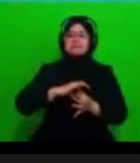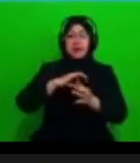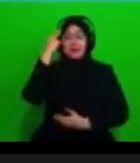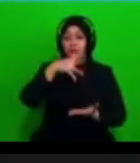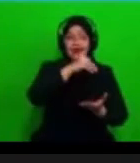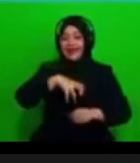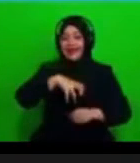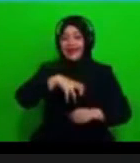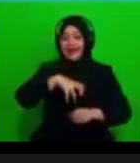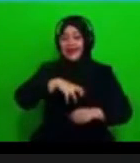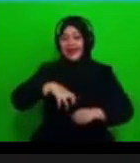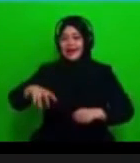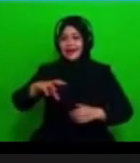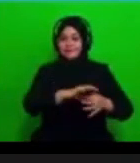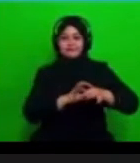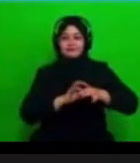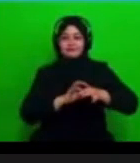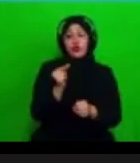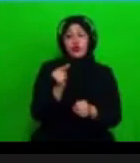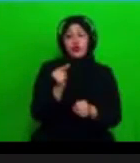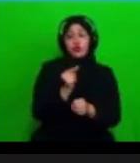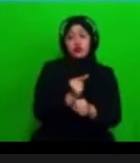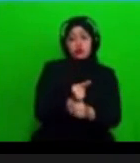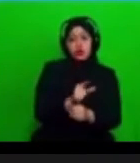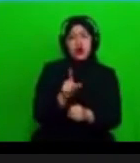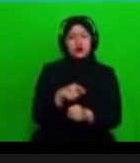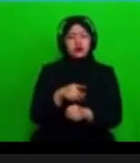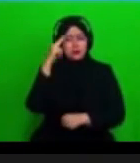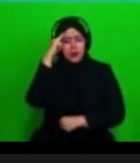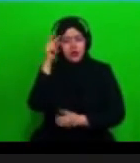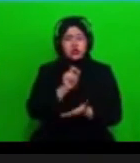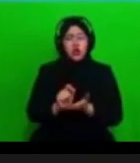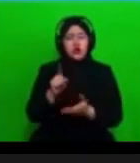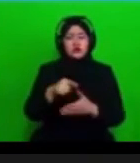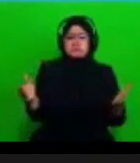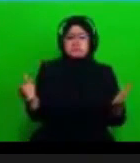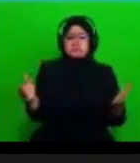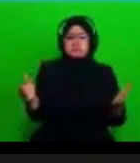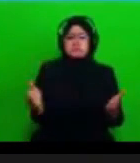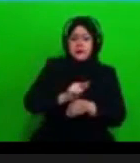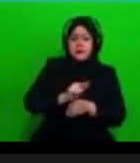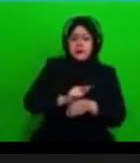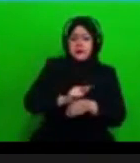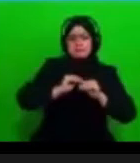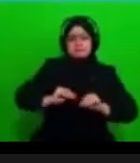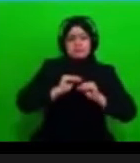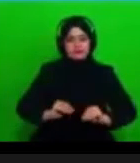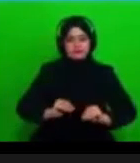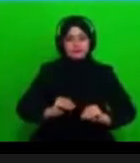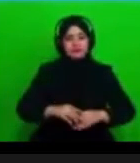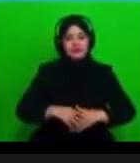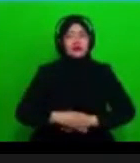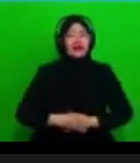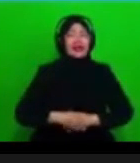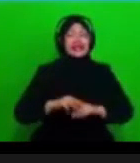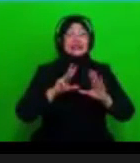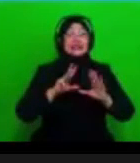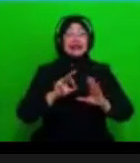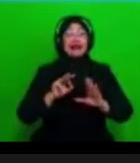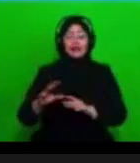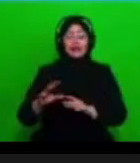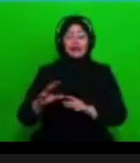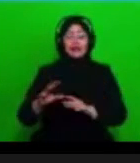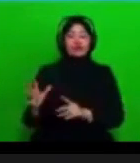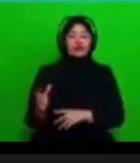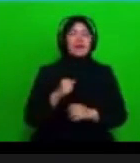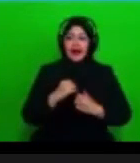dan daerah. Guru-guru kita training, kepala sekolah kita training untuk SMK Pusat Keunggulan. 900, semoga mereka